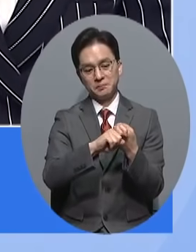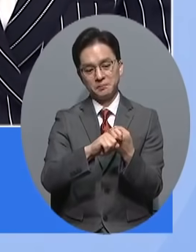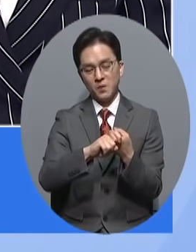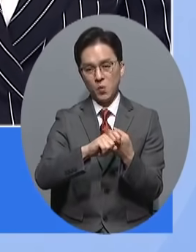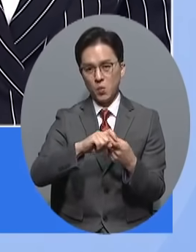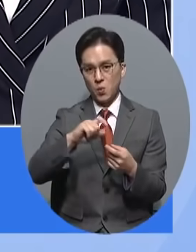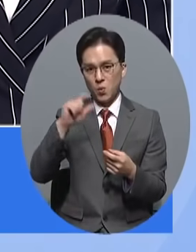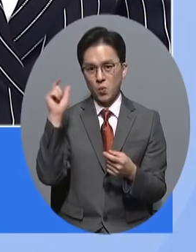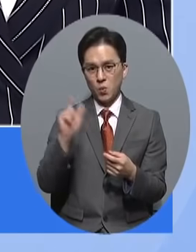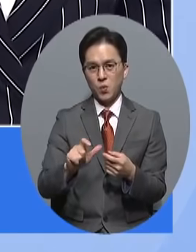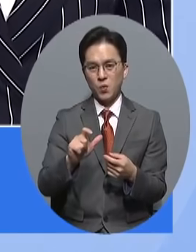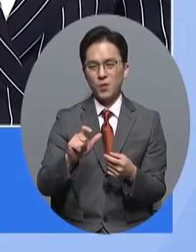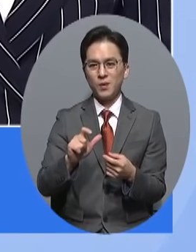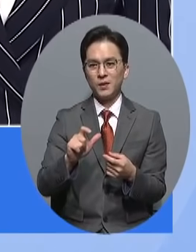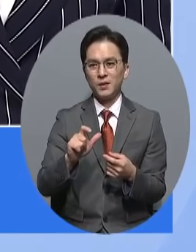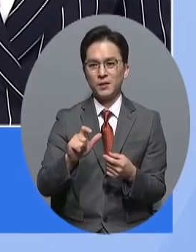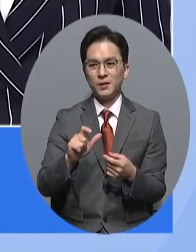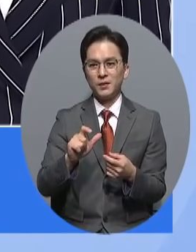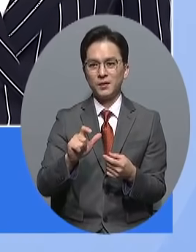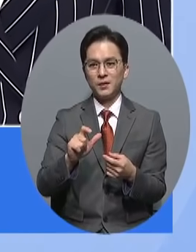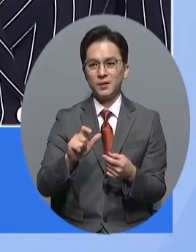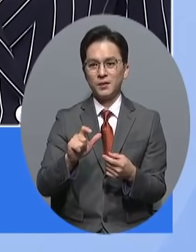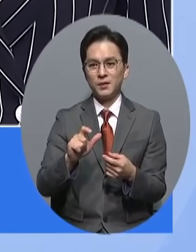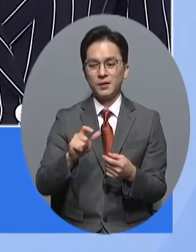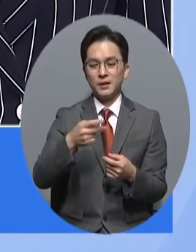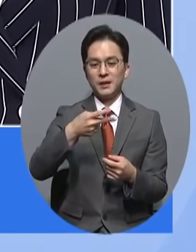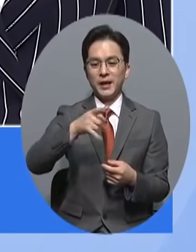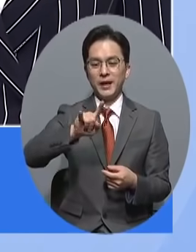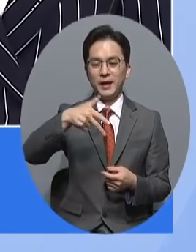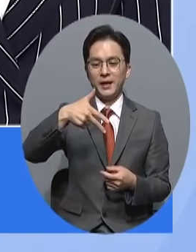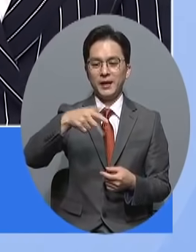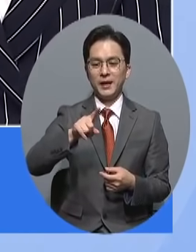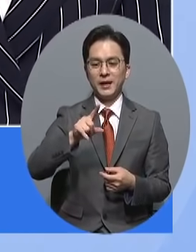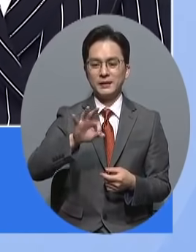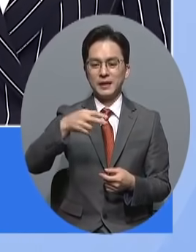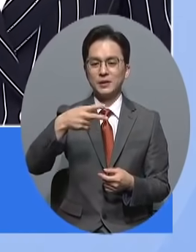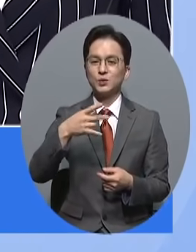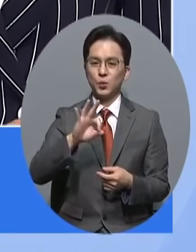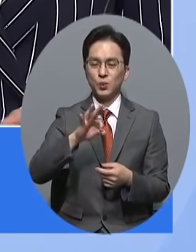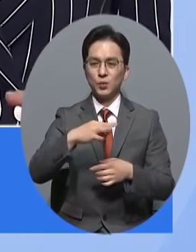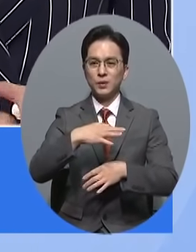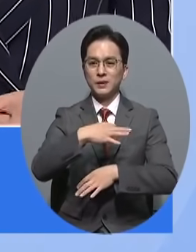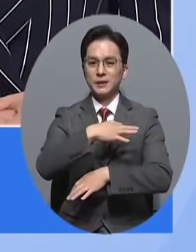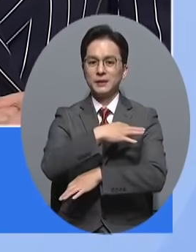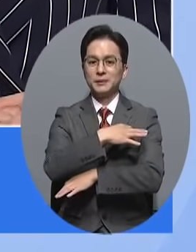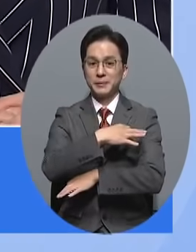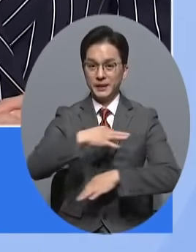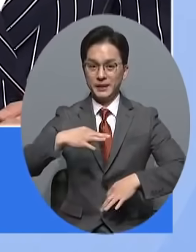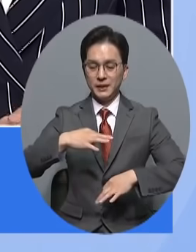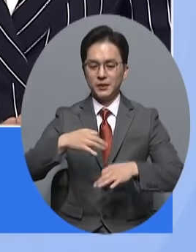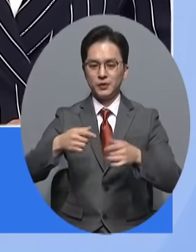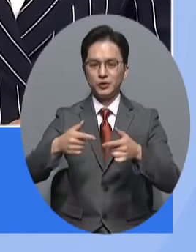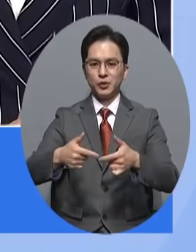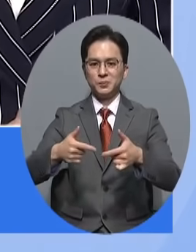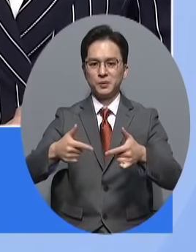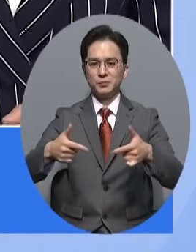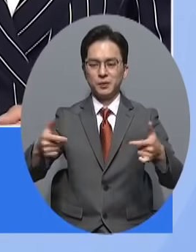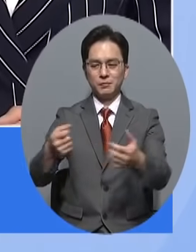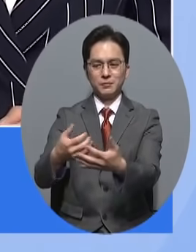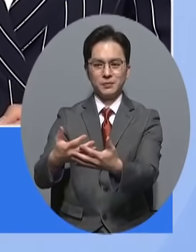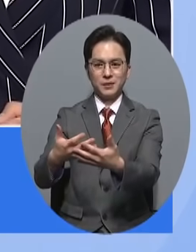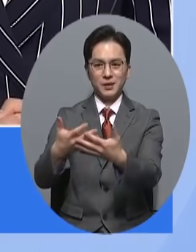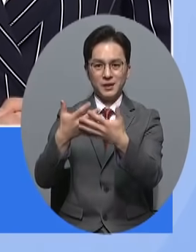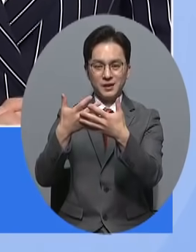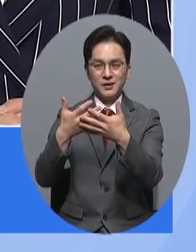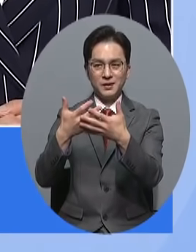생각을 합니다. 그러니까 어저께 사실 대장동 비리 이 문제가 이제 어찌됐건 지금 정치권 전반으로 번지고 있지만 이것이 성남시장